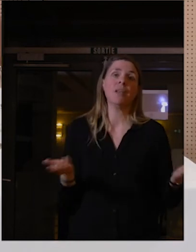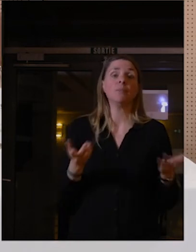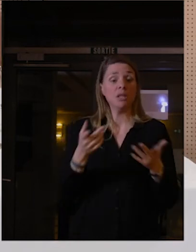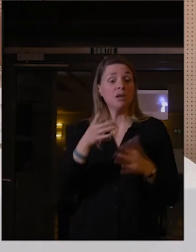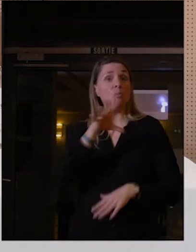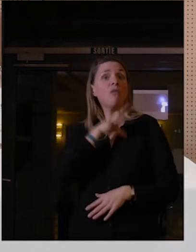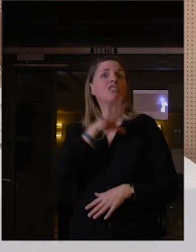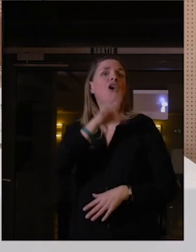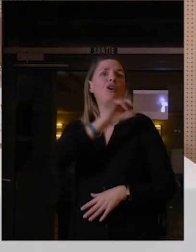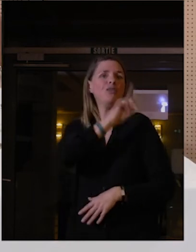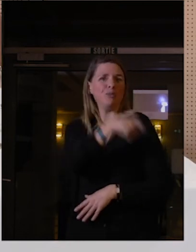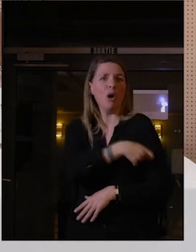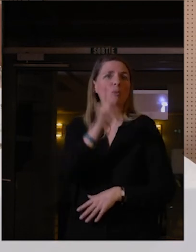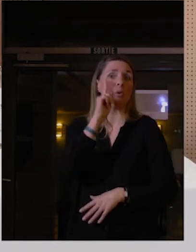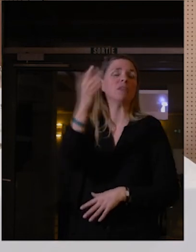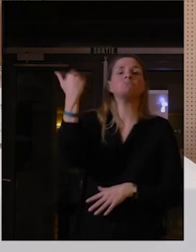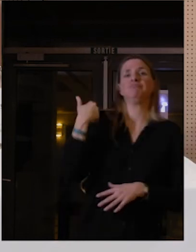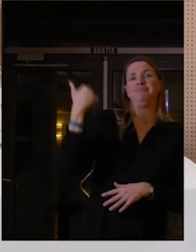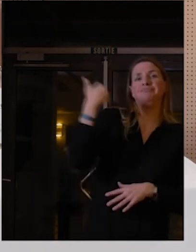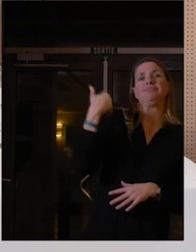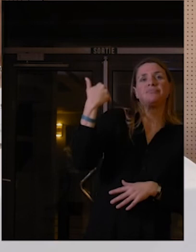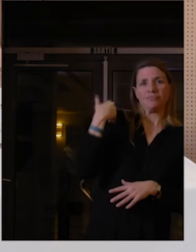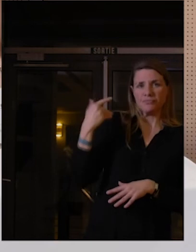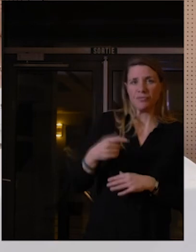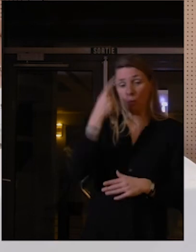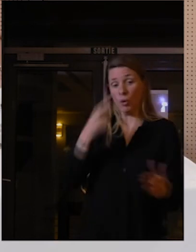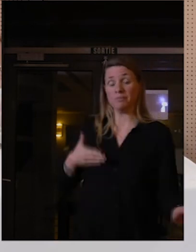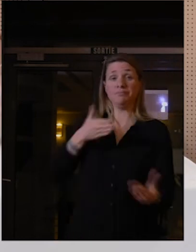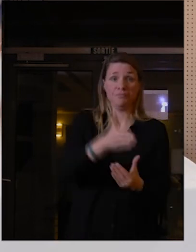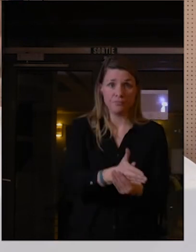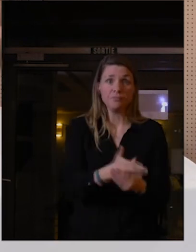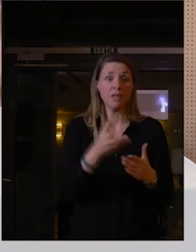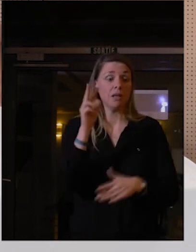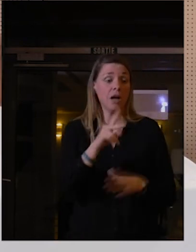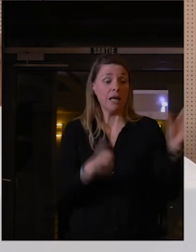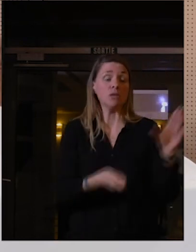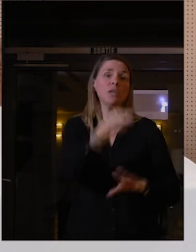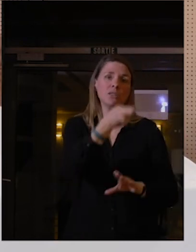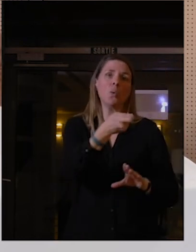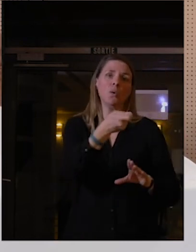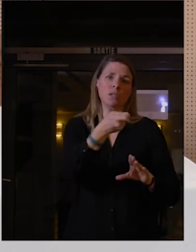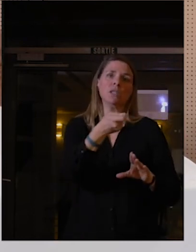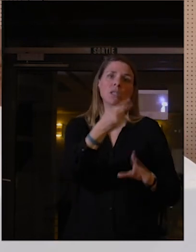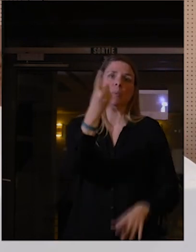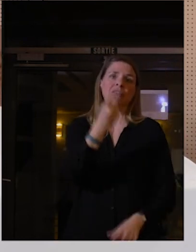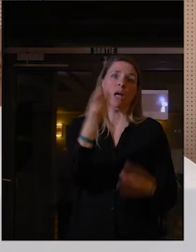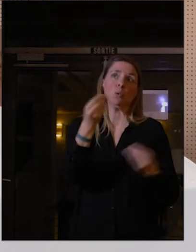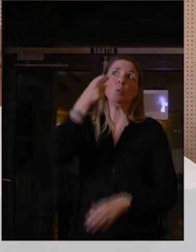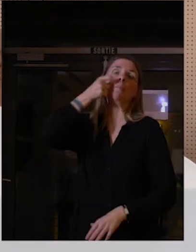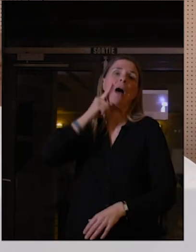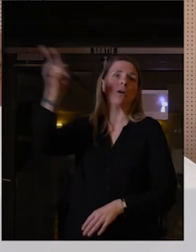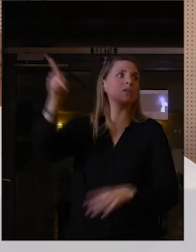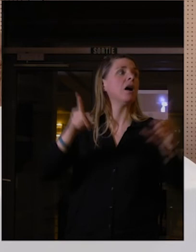professeurs de sport, puisque c'est eux qui nous sollicitent, on se rend compte que c'est parfois l'éducation et ce que véhiculent les parents qui rend les choses un petit peu